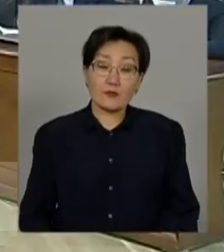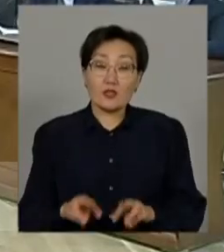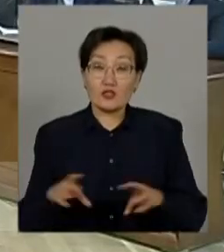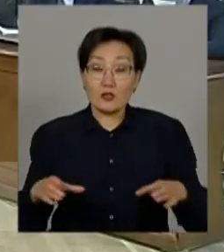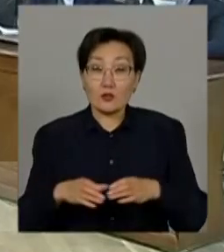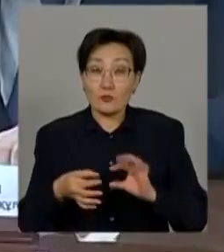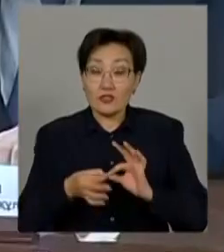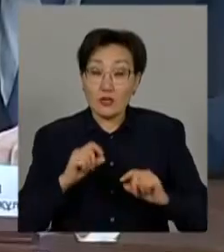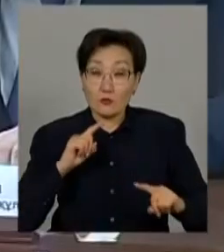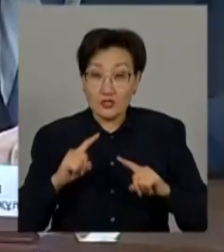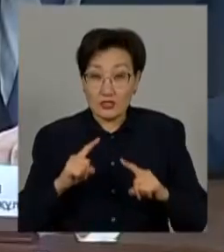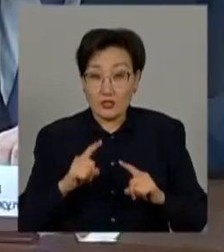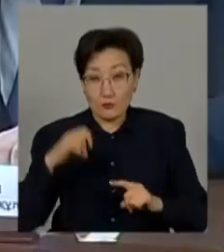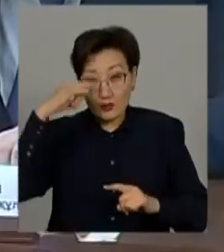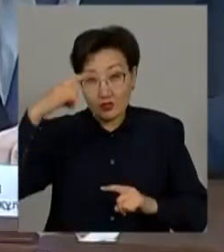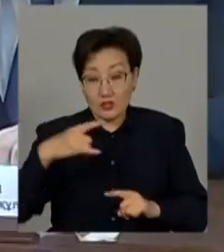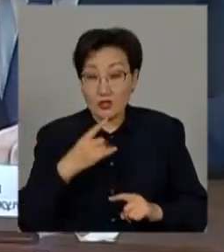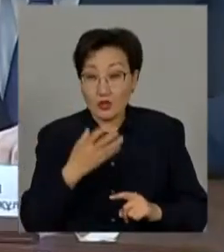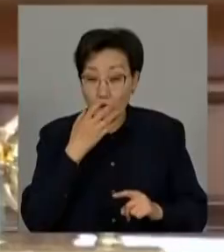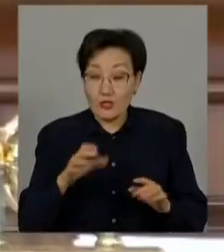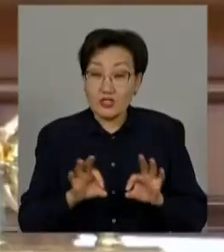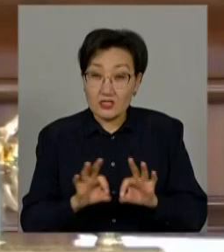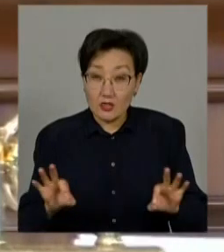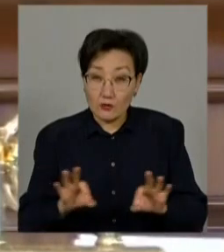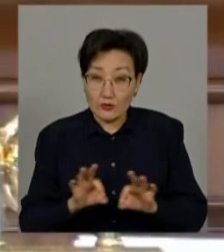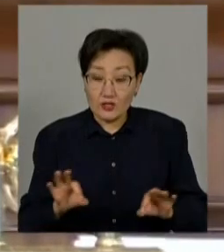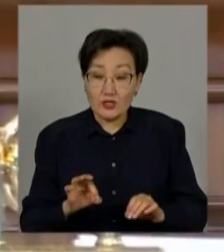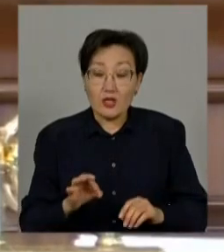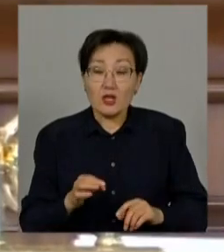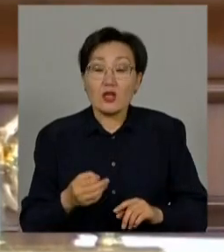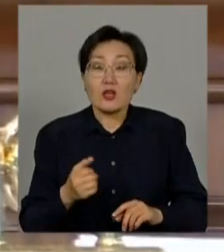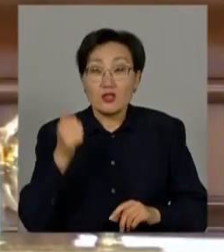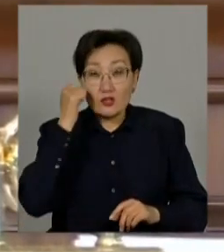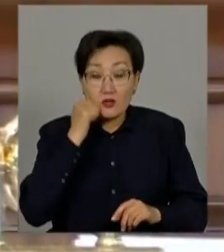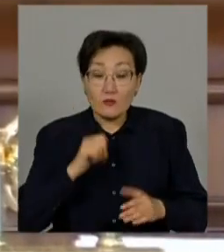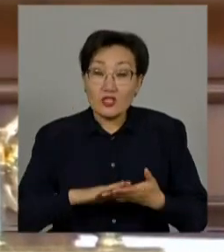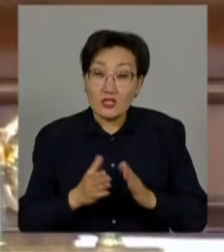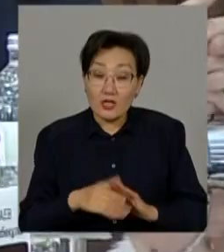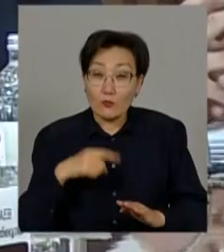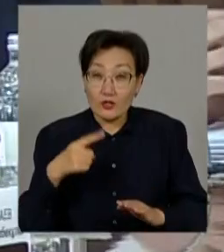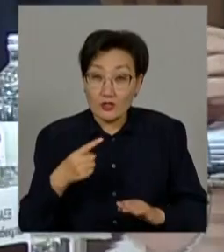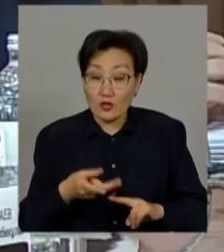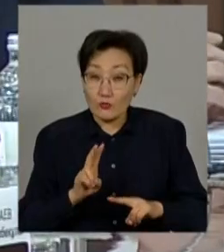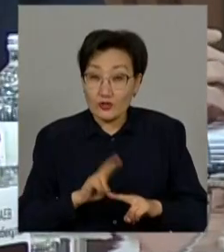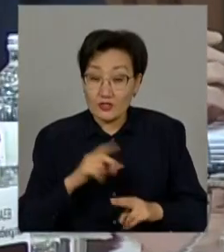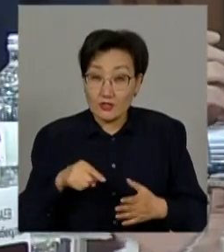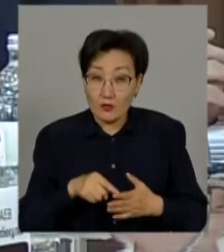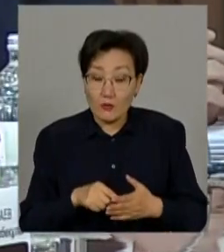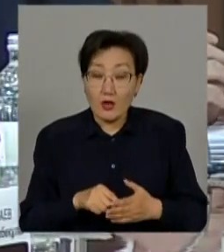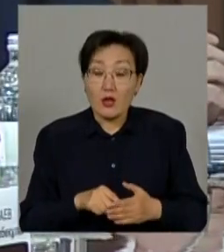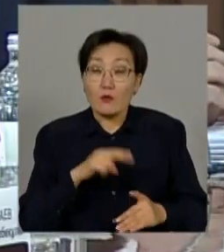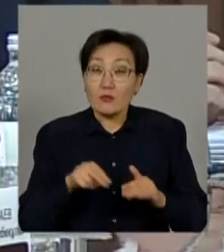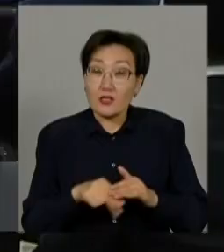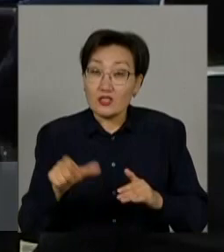Үкіметтің кеңейтілген отырысында елдегі жылу жүйелерінің аянышты халде екенін айтқан Қасым Жомарт Тоқаев бұл мәселені